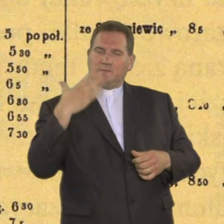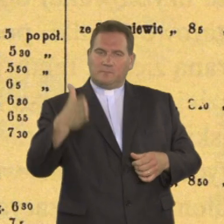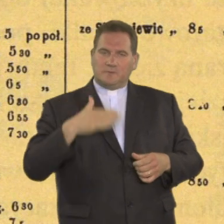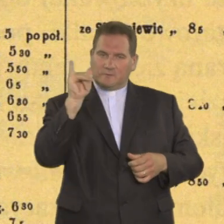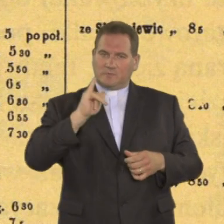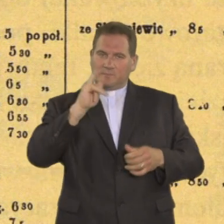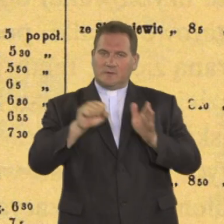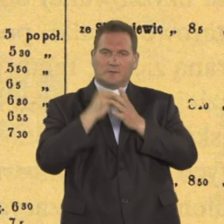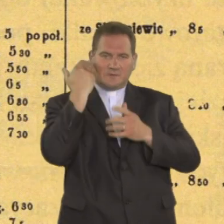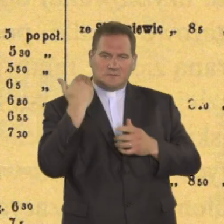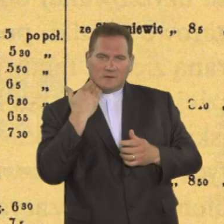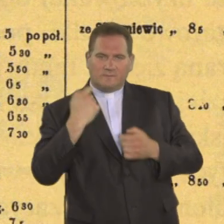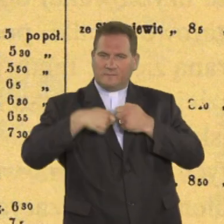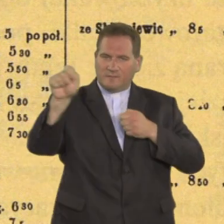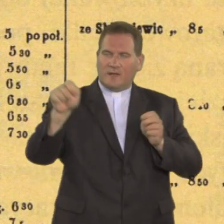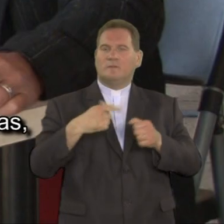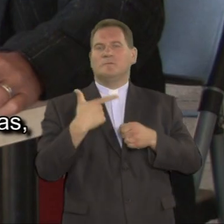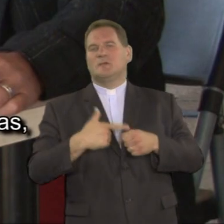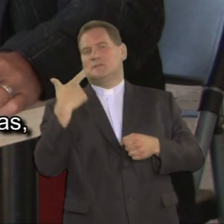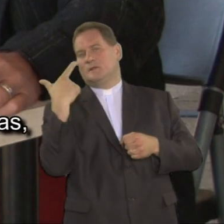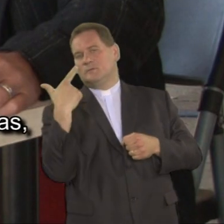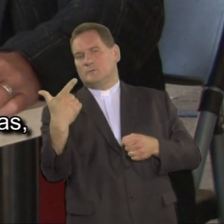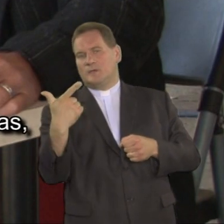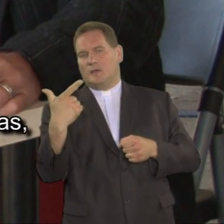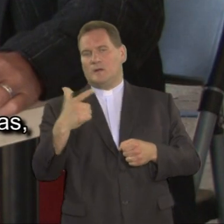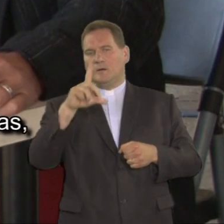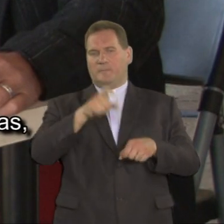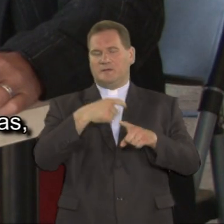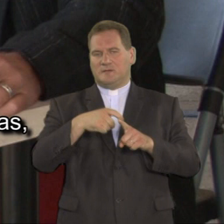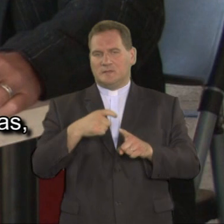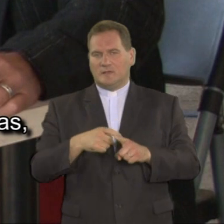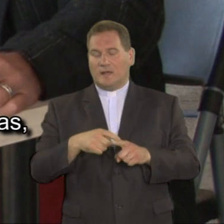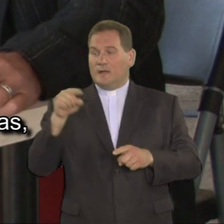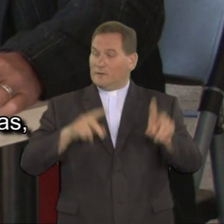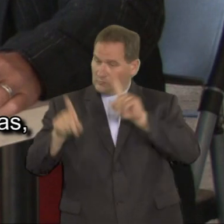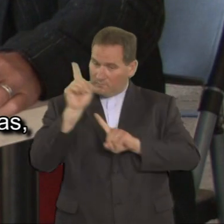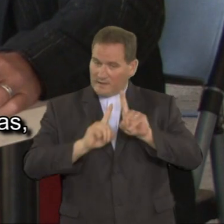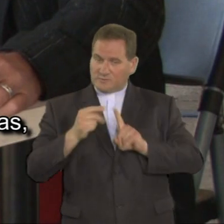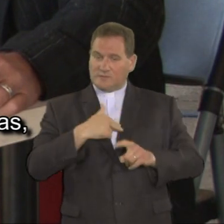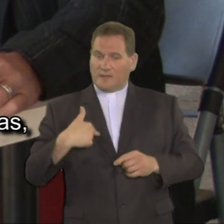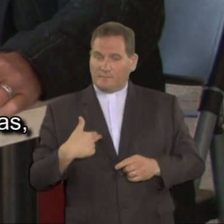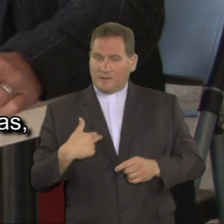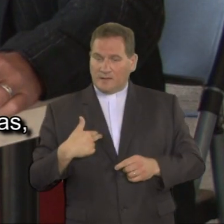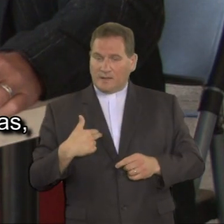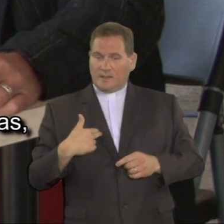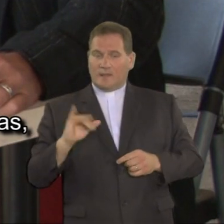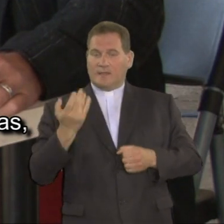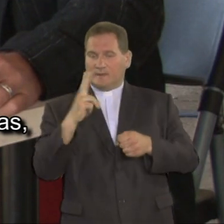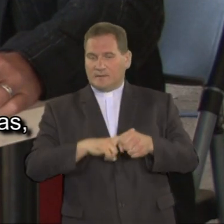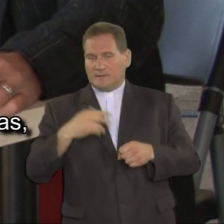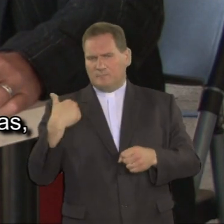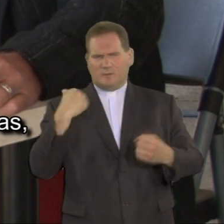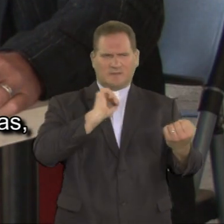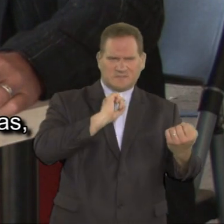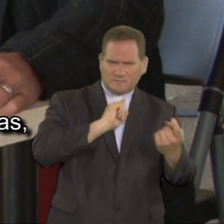wyruszył 22 października. Ten artykuł wyjaśnia nam, Piotrze, jak data była zmienna, dlatego